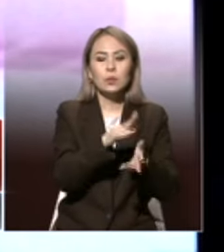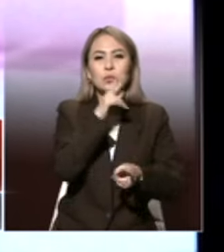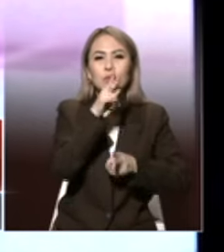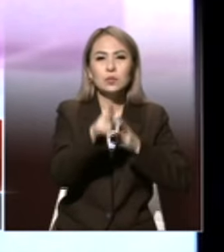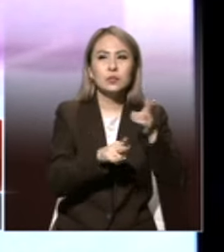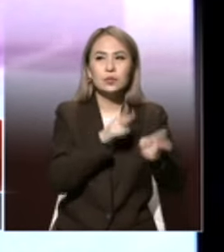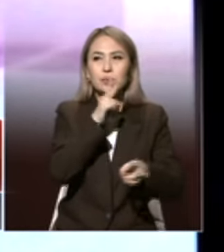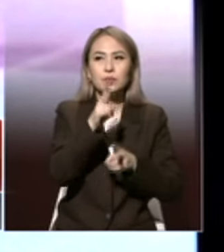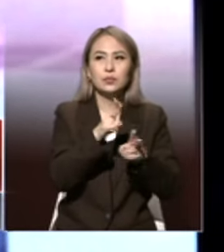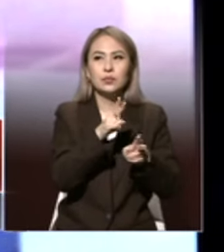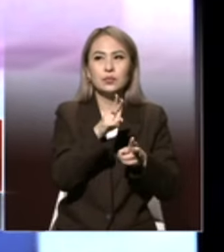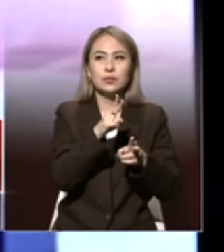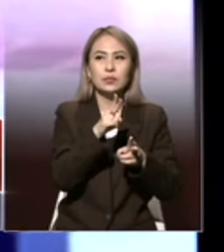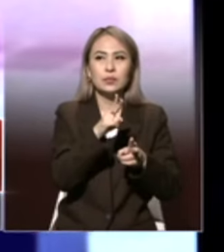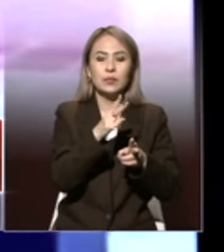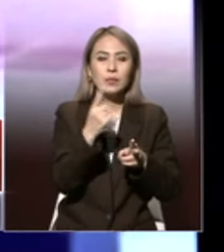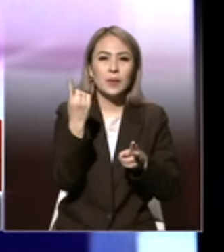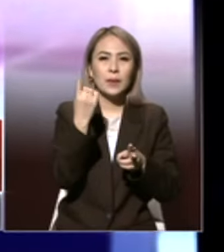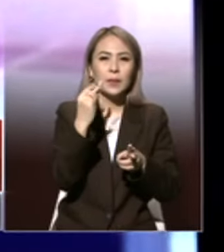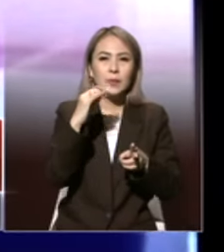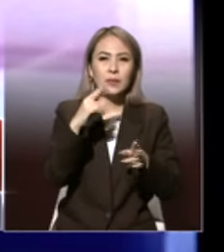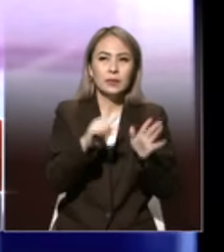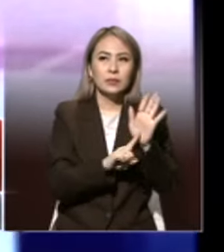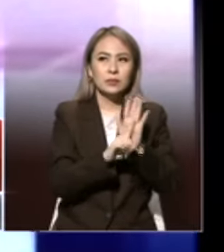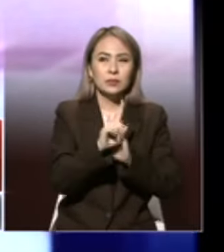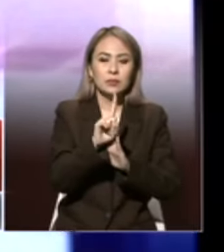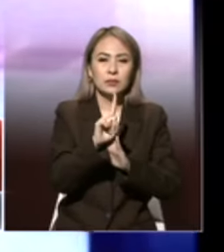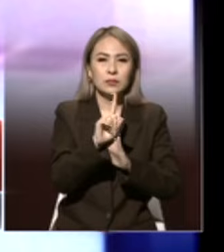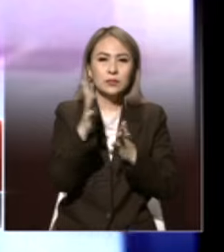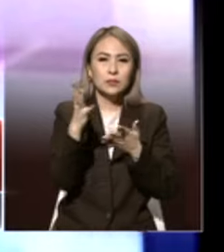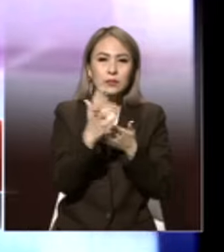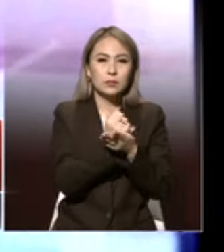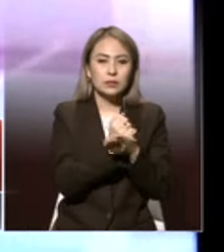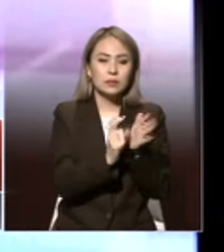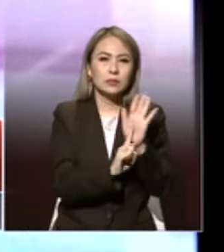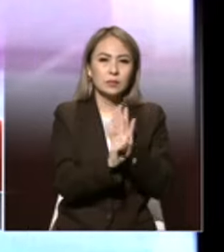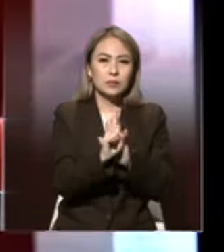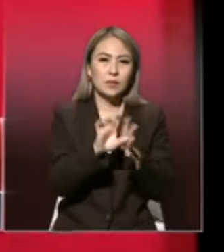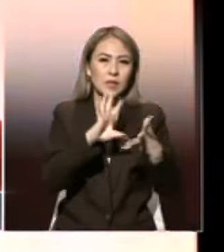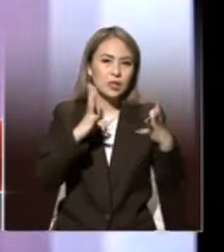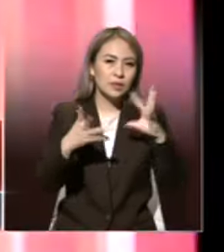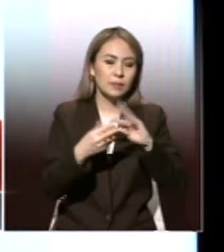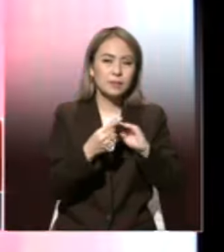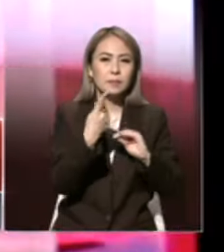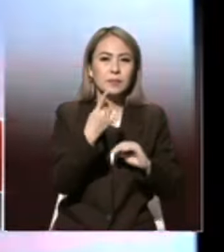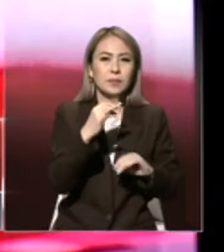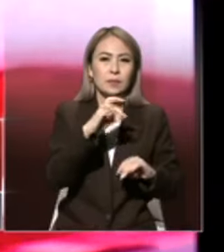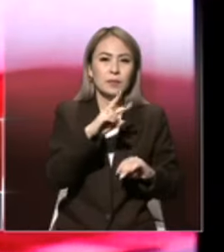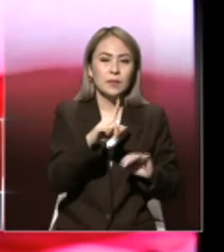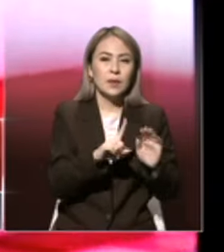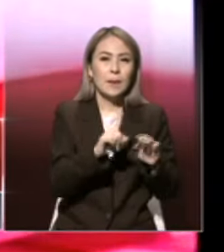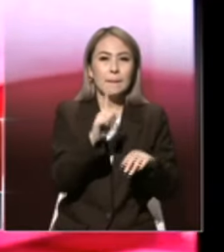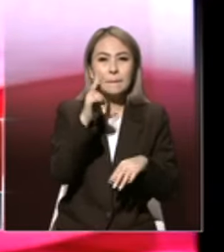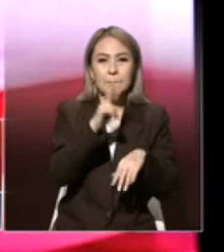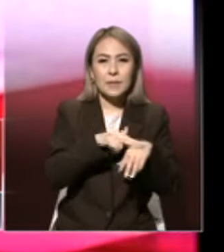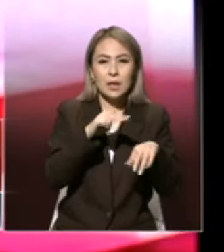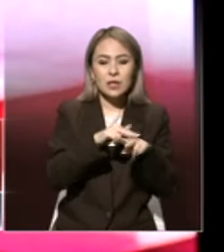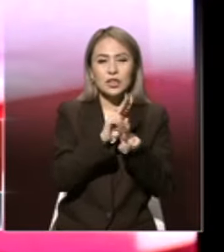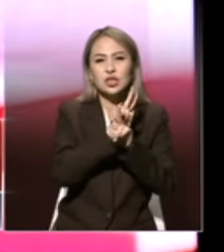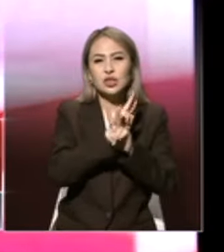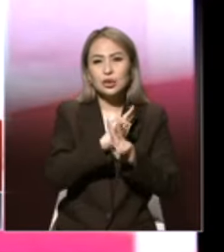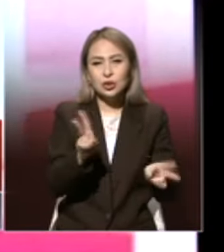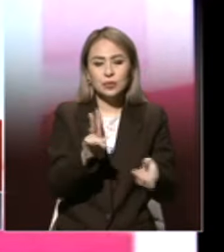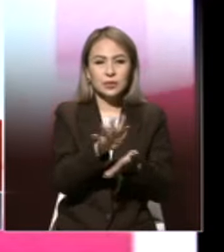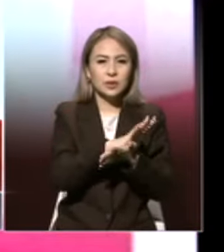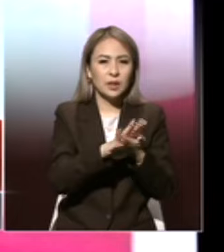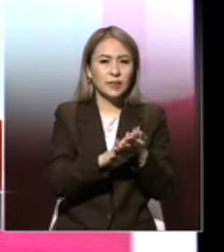біз бірінші шілдеден бастап анықтау сипатына көштік. Яғни бірінші шілдеден бастап полицияға ешкімнің арызы